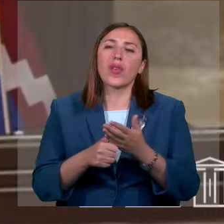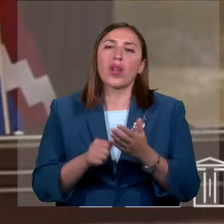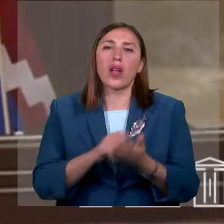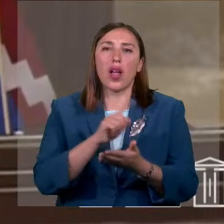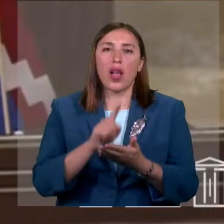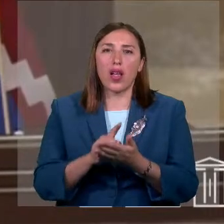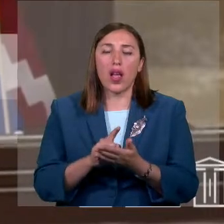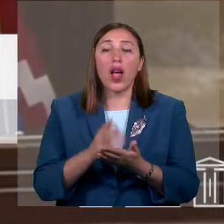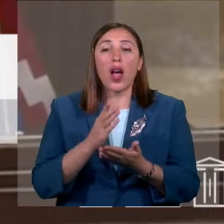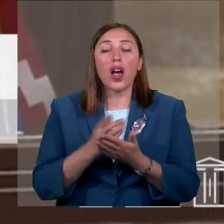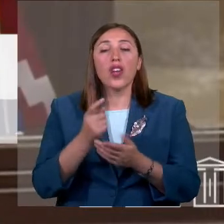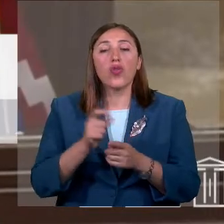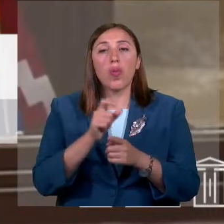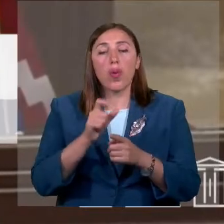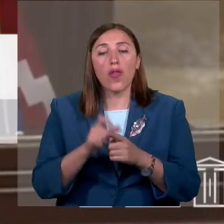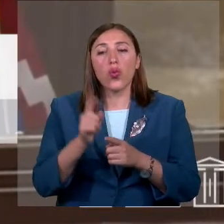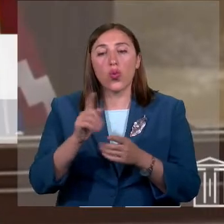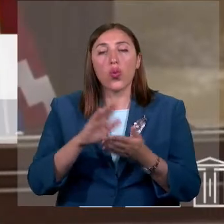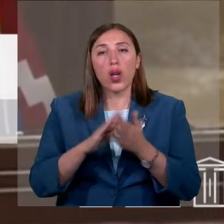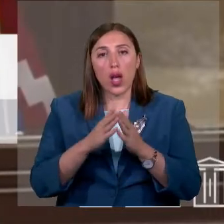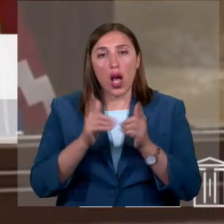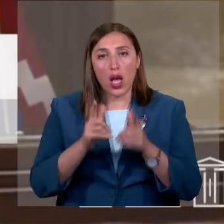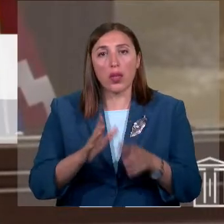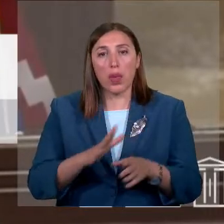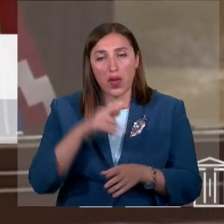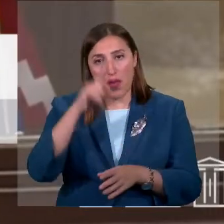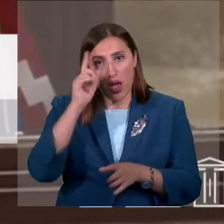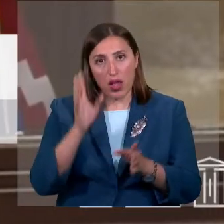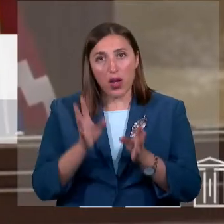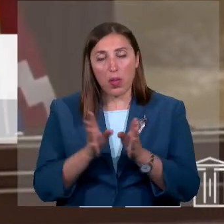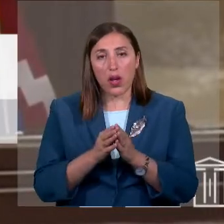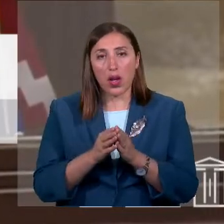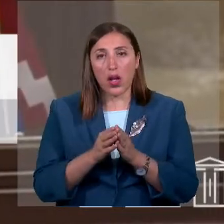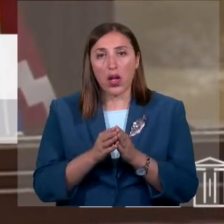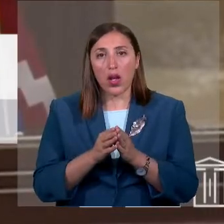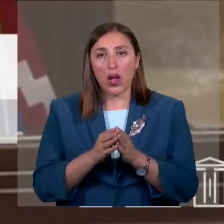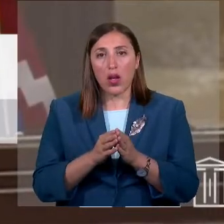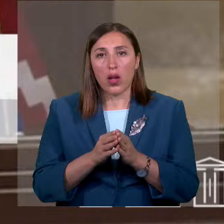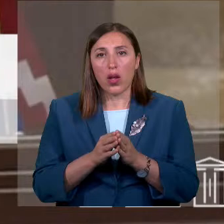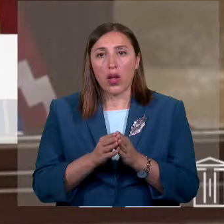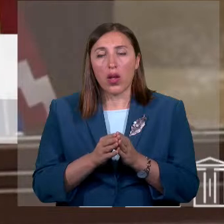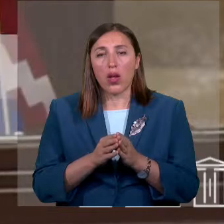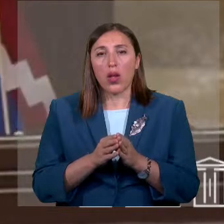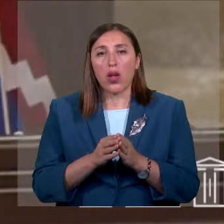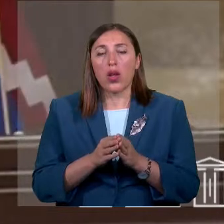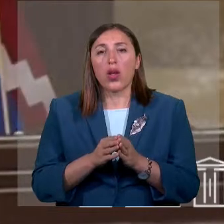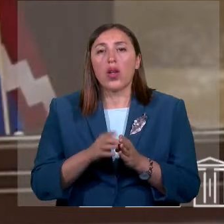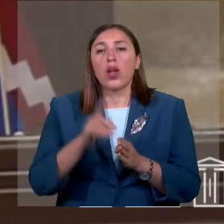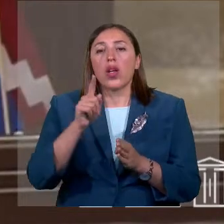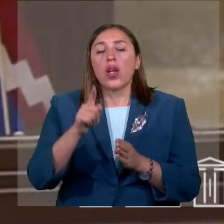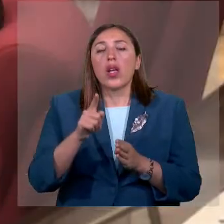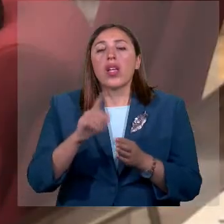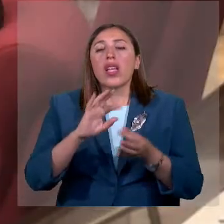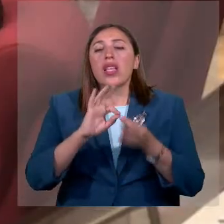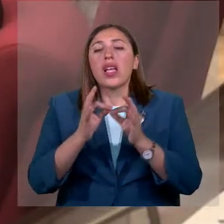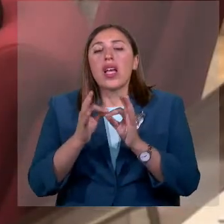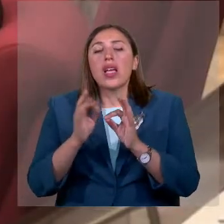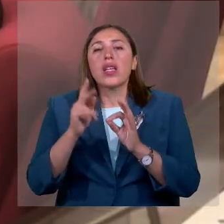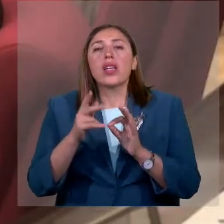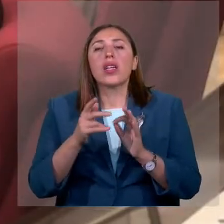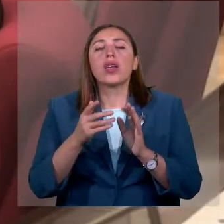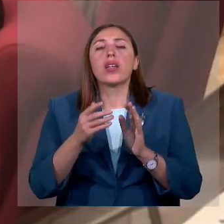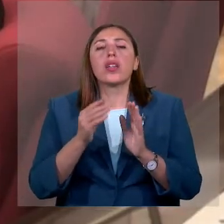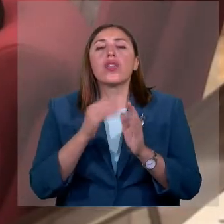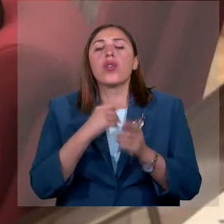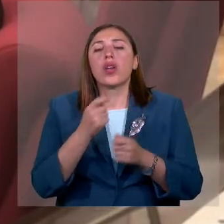բան, որի շուրջ համաձայնություն եք ձեռքբերել Ադրբեջանի հետ, փաստորեն 3 խմբագրումներ է անցել տեքստը ըստ էության։ Ցավալի